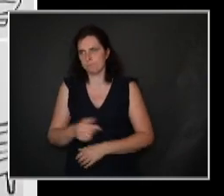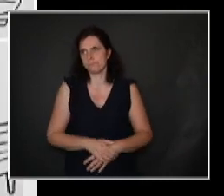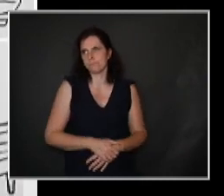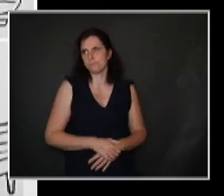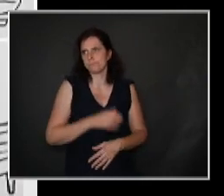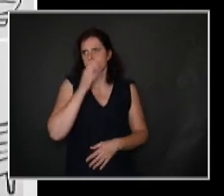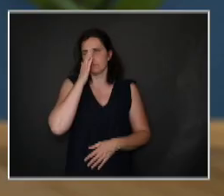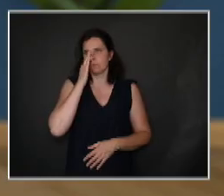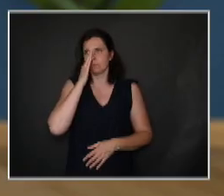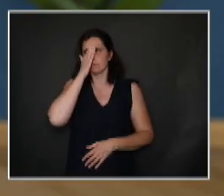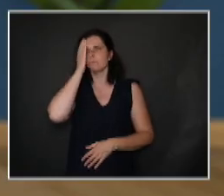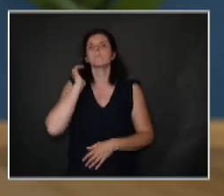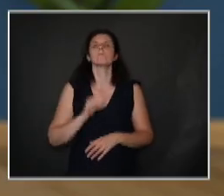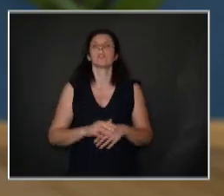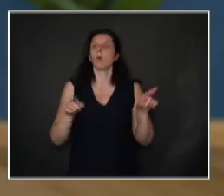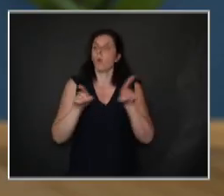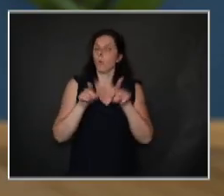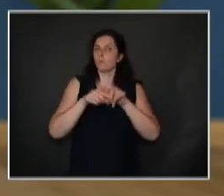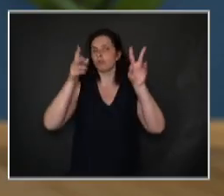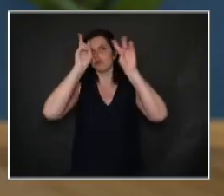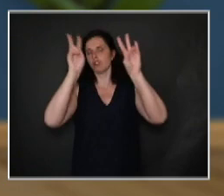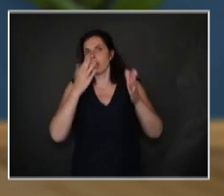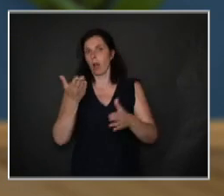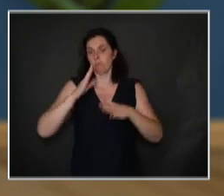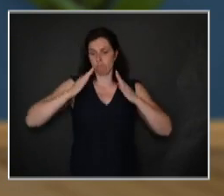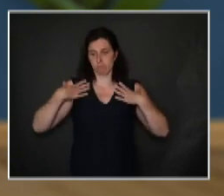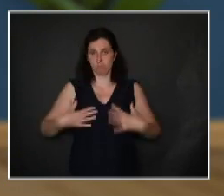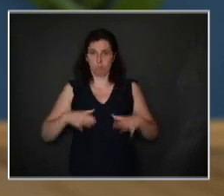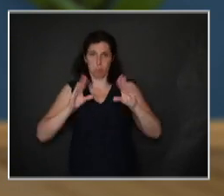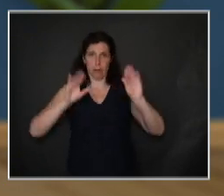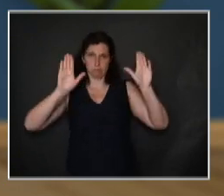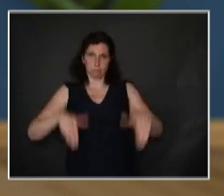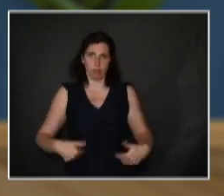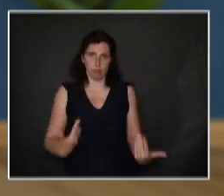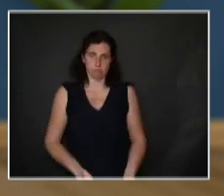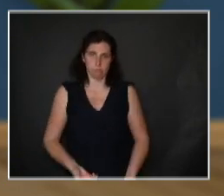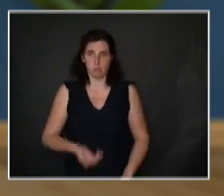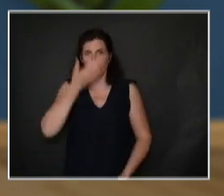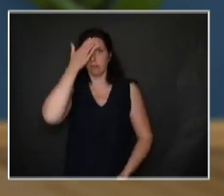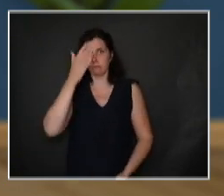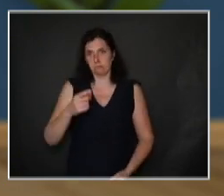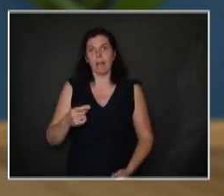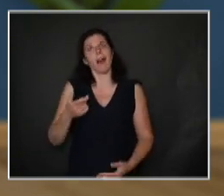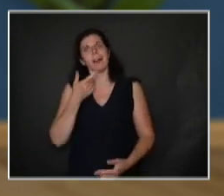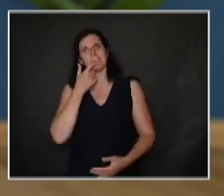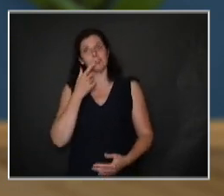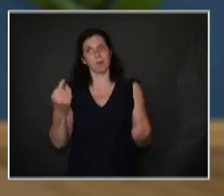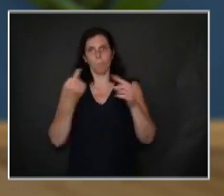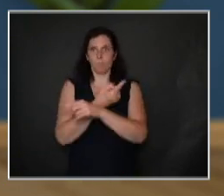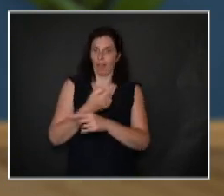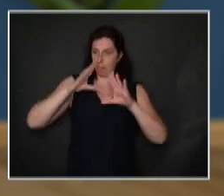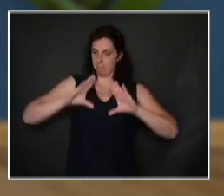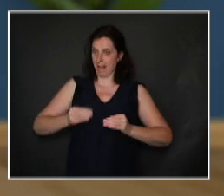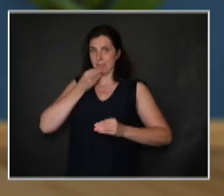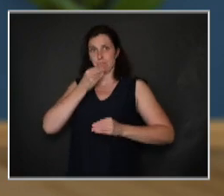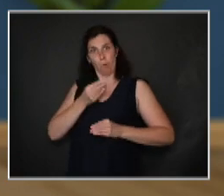On a également, plus généralement, les mauvaises postures. S'il y a mauvaise posture, ça veut dire qu'il y a aussi des bonnes postures qu'il faut essayer d'adopter,